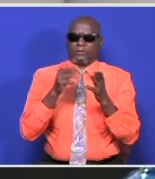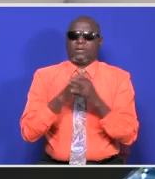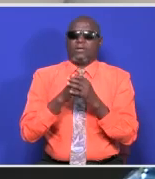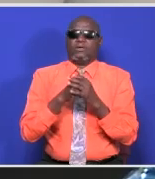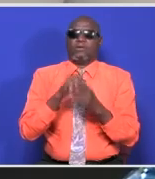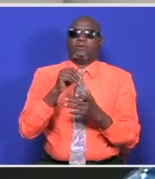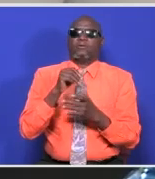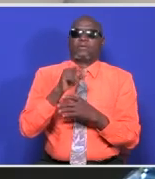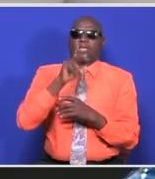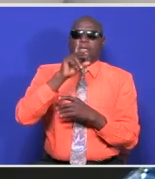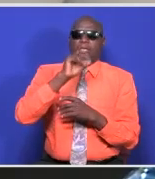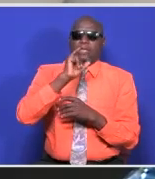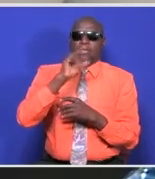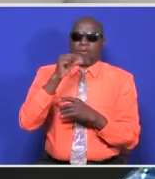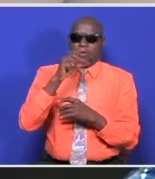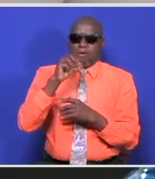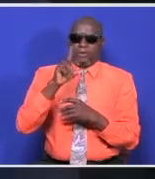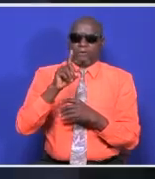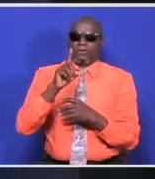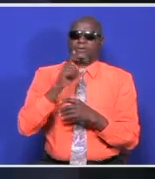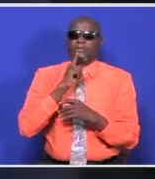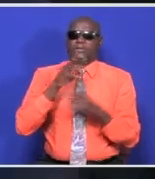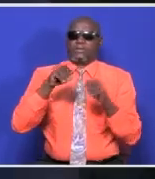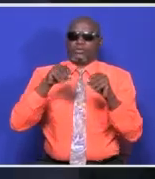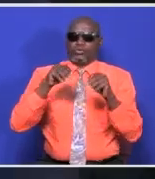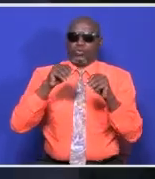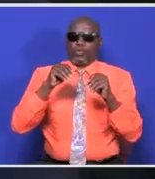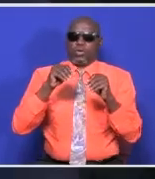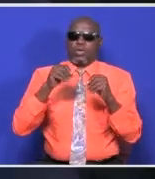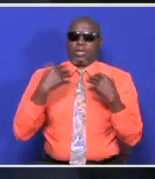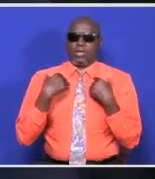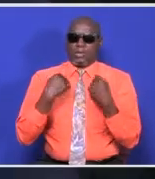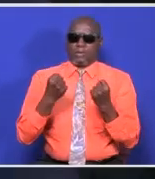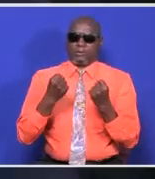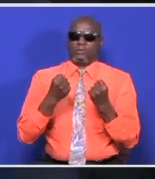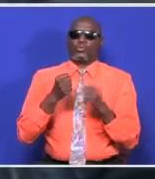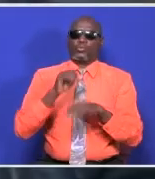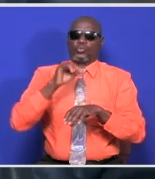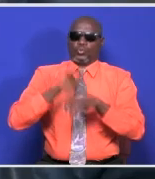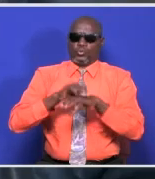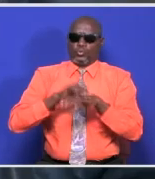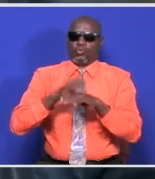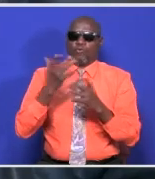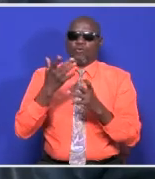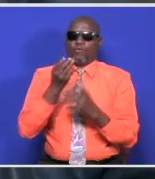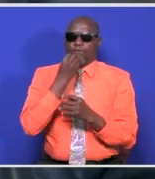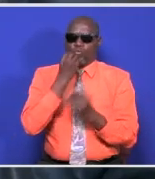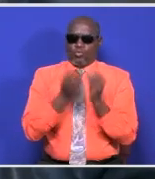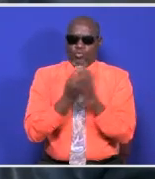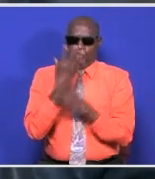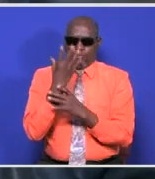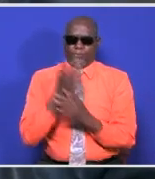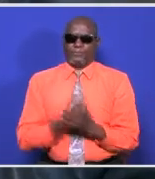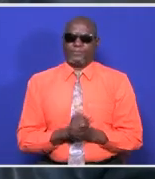IGAD, amesisitiza kwamba udongo wenye afya ni muhimu katika kudumisha usalama wa chakula.